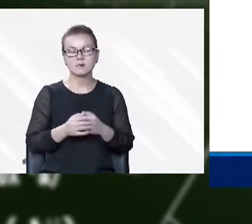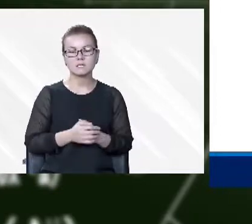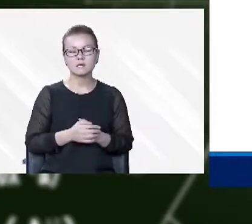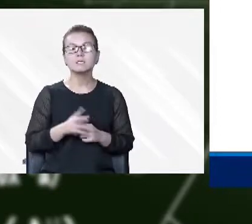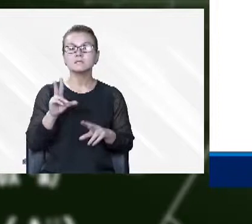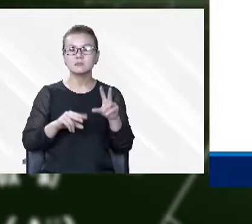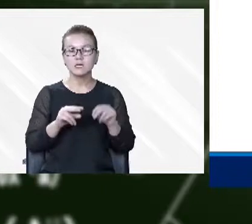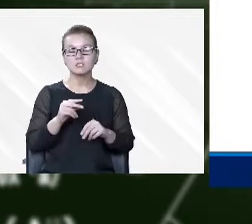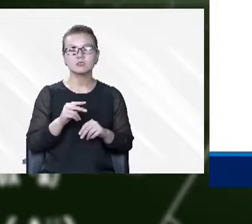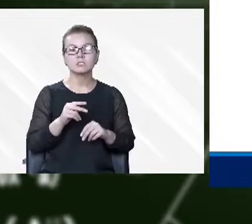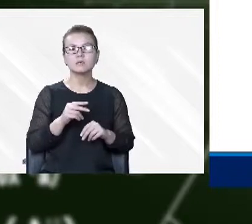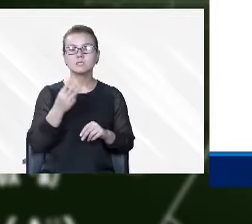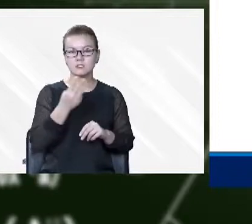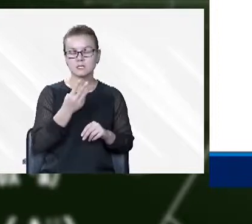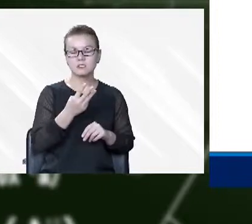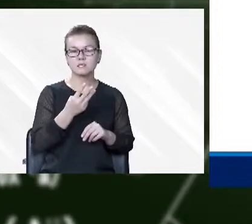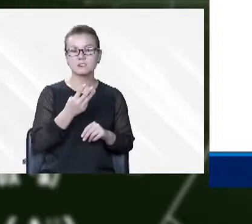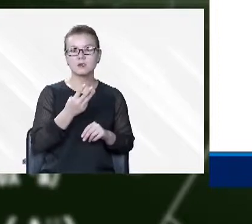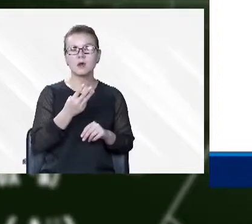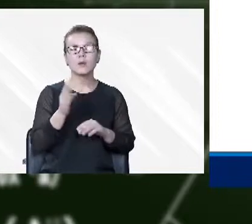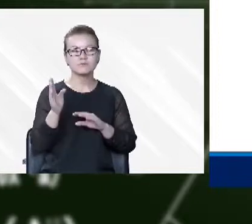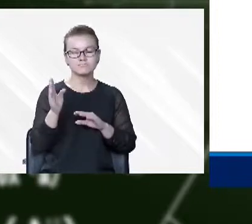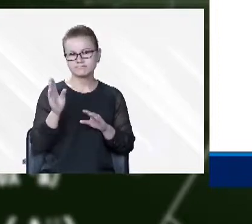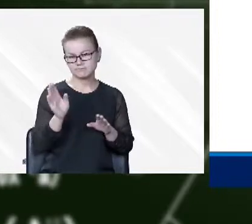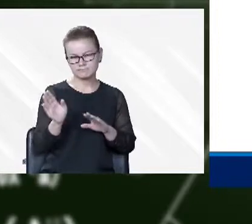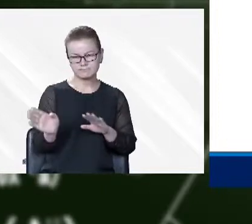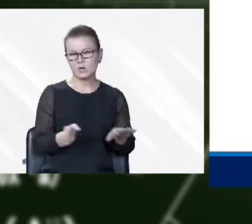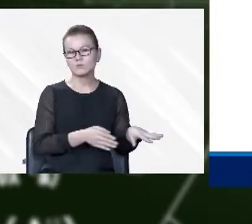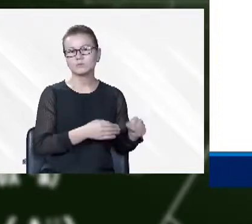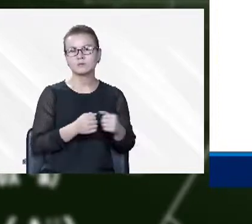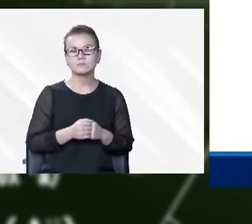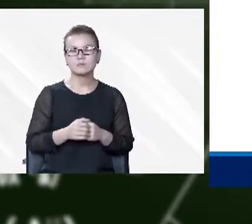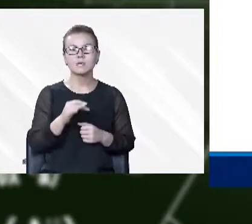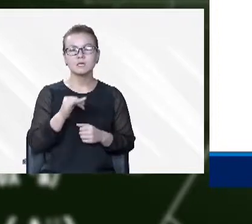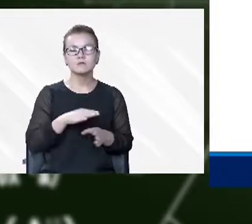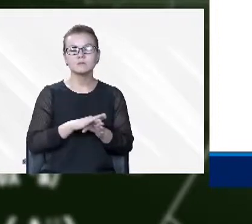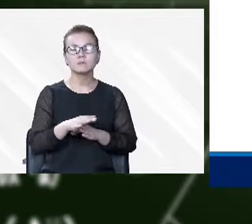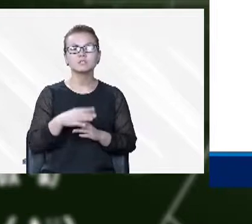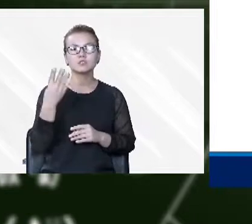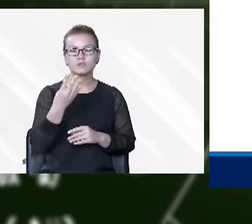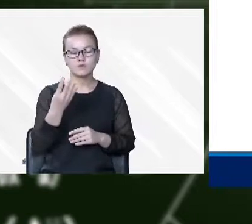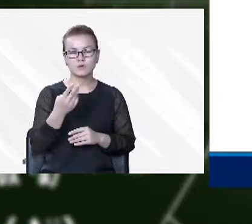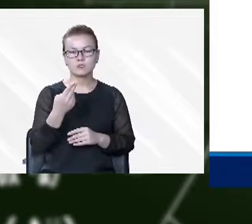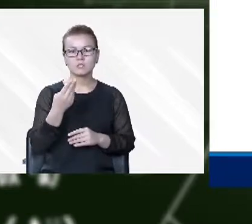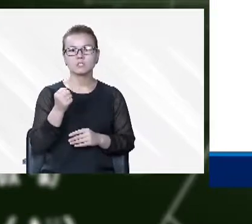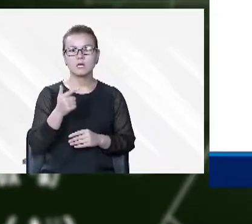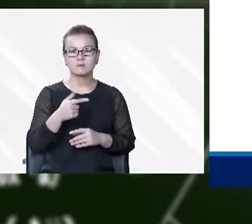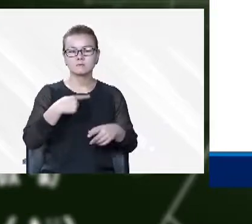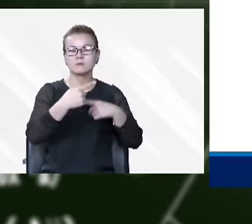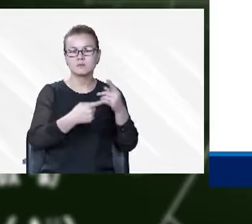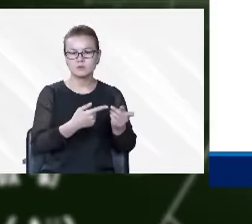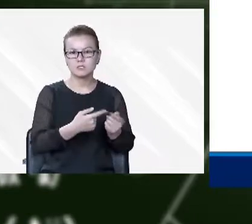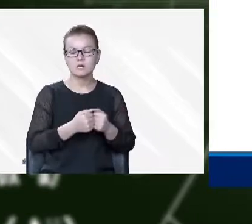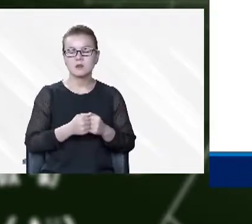значит, шаг третий алгоритма пропустим и выполним четвертый шаг. То